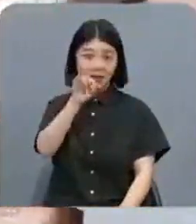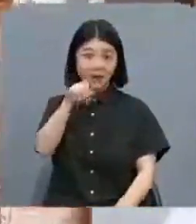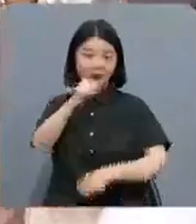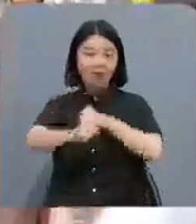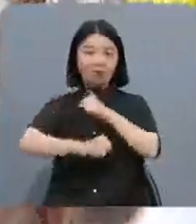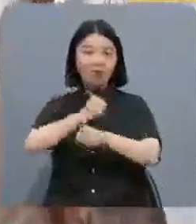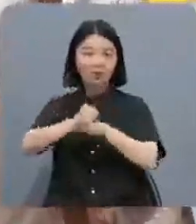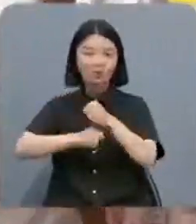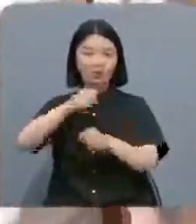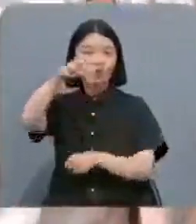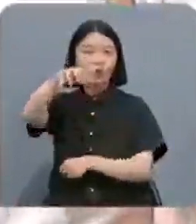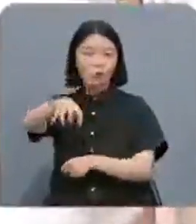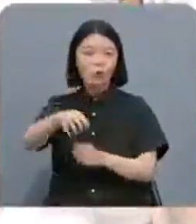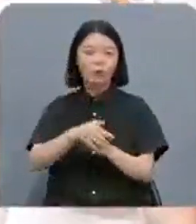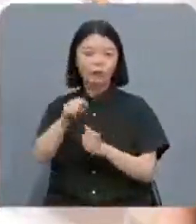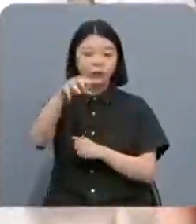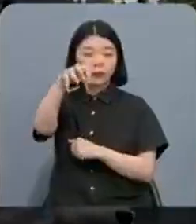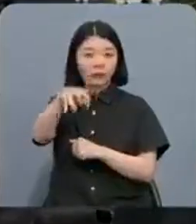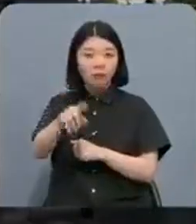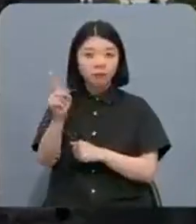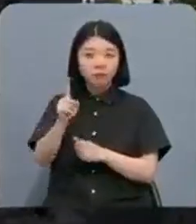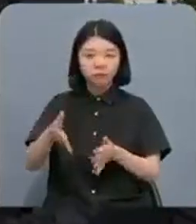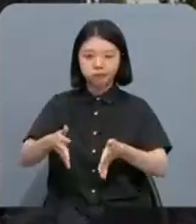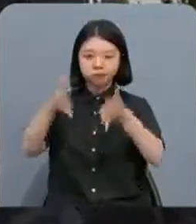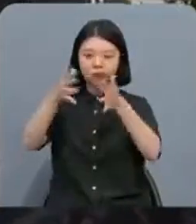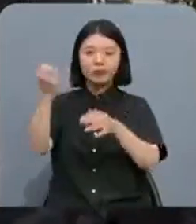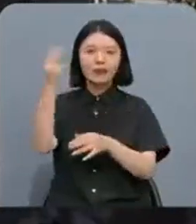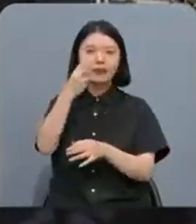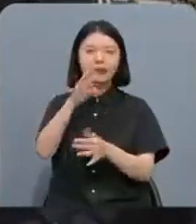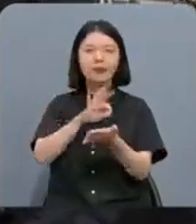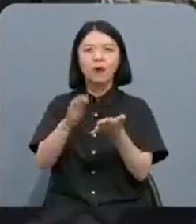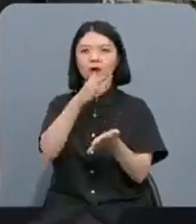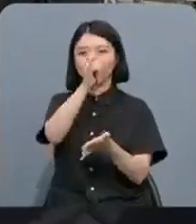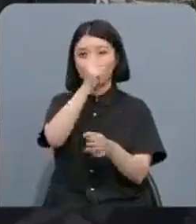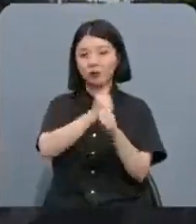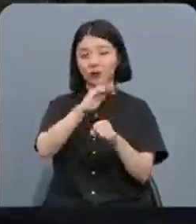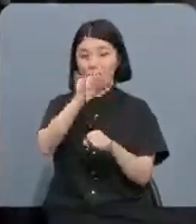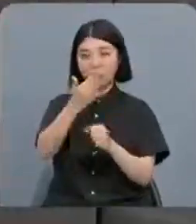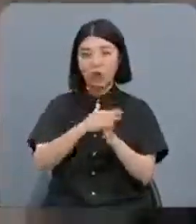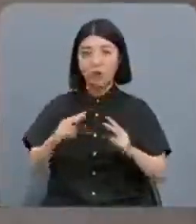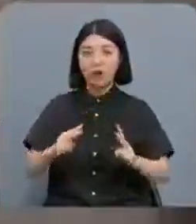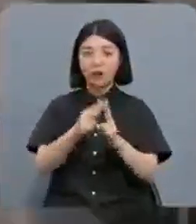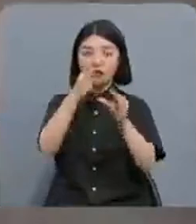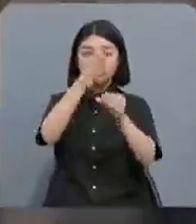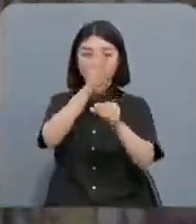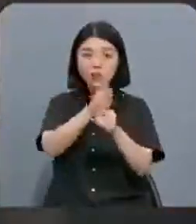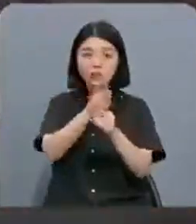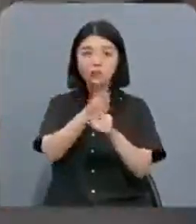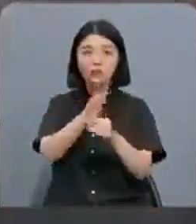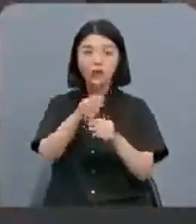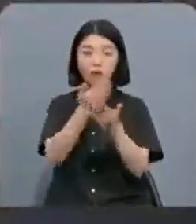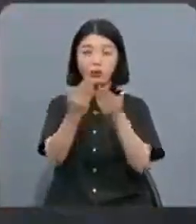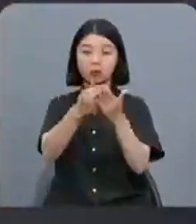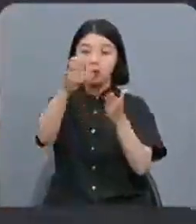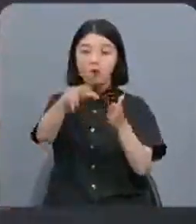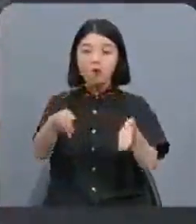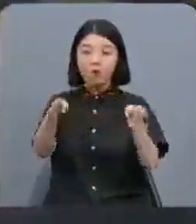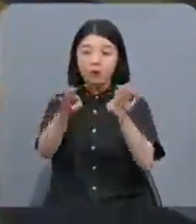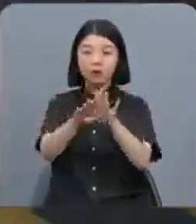개념입니다 특히이 개념은 건물을 재생할 때도 적용되는데 파리 중심부 오르세 미술관에서